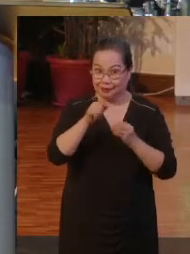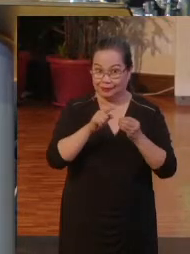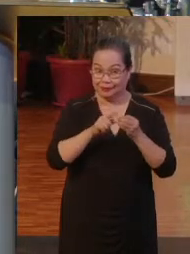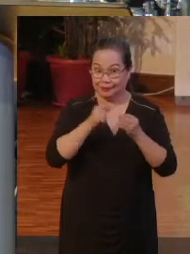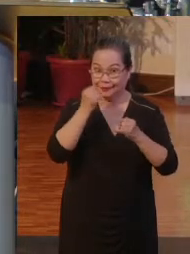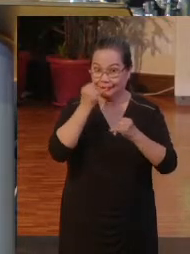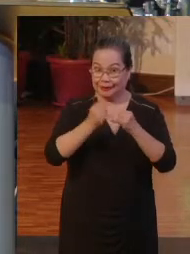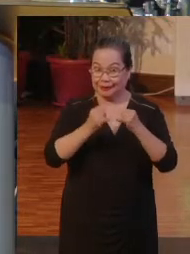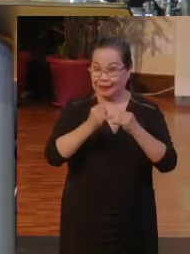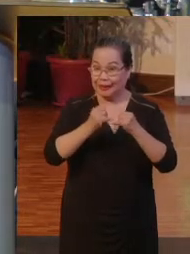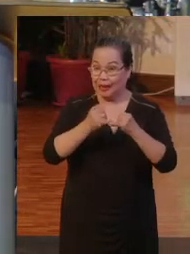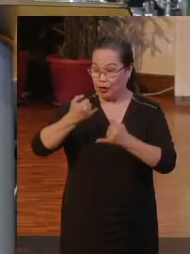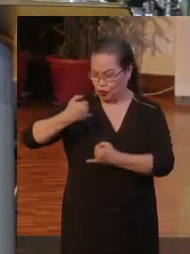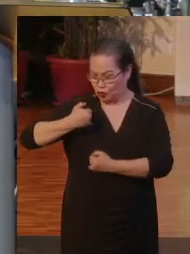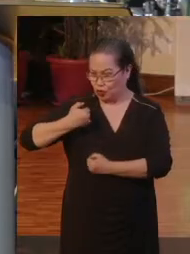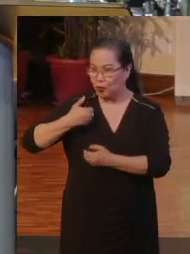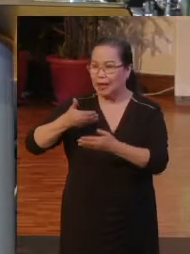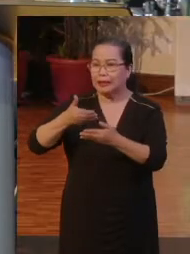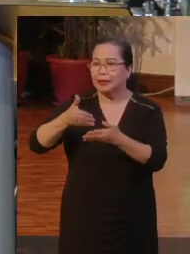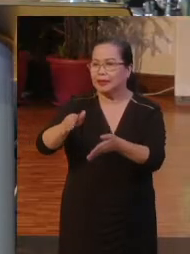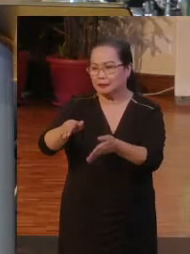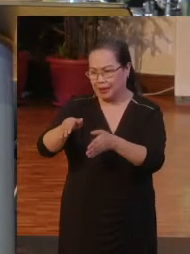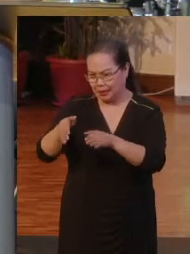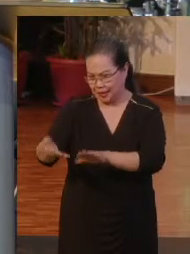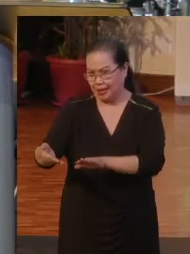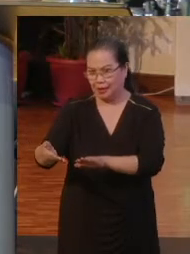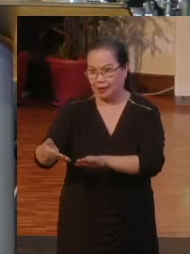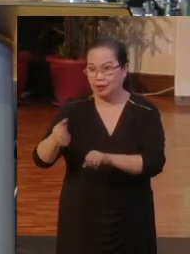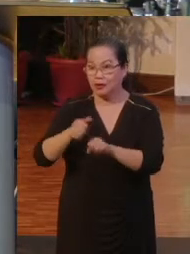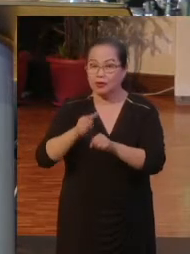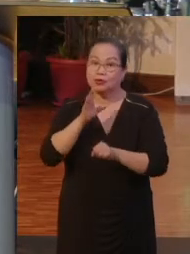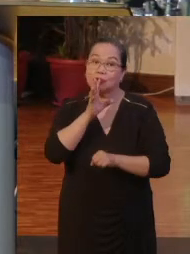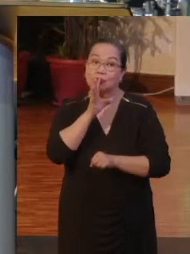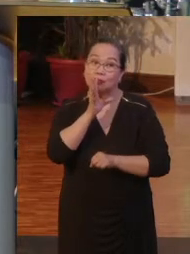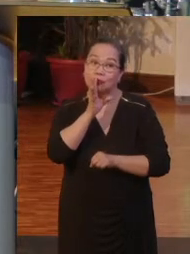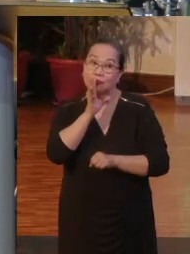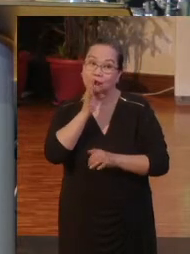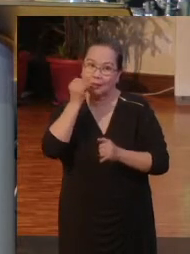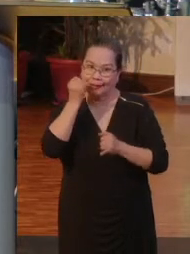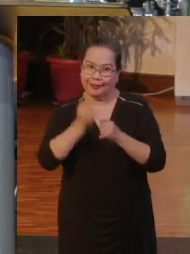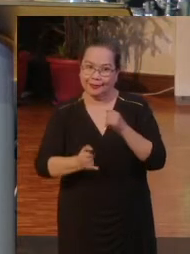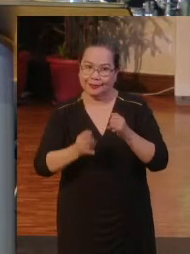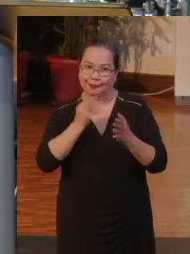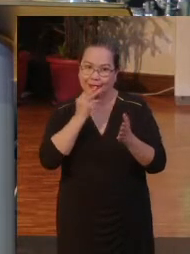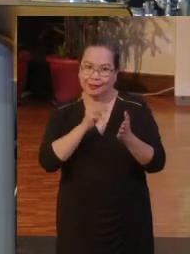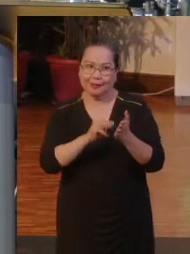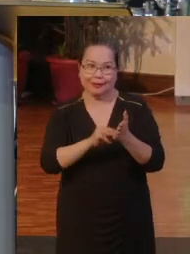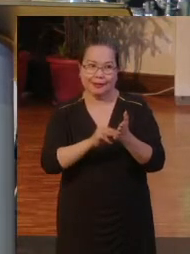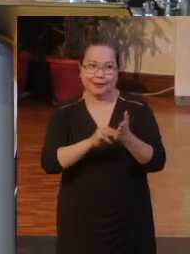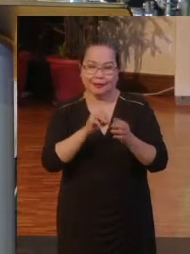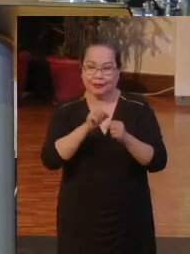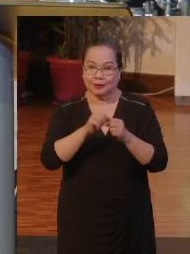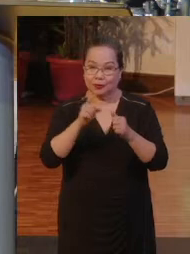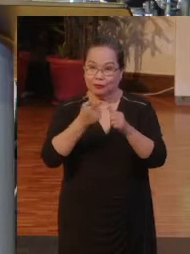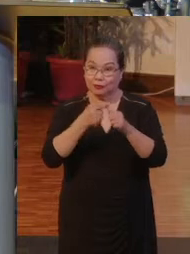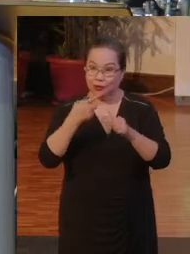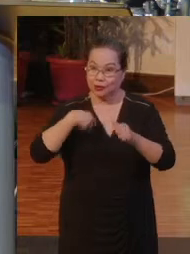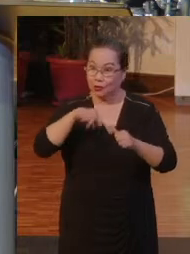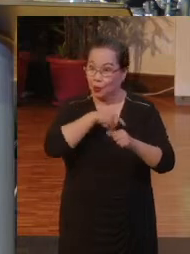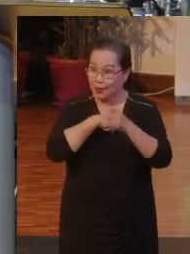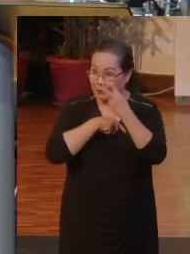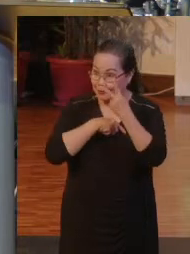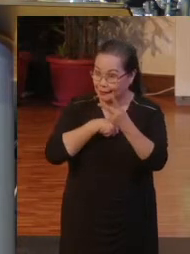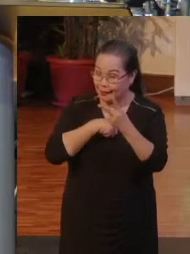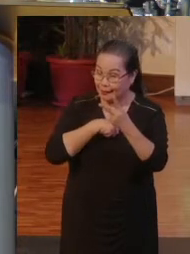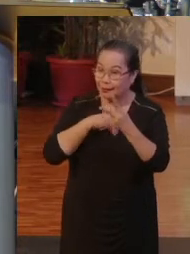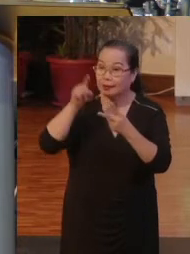huling pangungusap ni Joshua sa bayang Israel. Ang una natin makikita ay